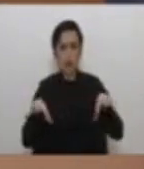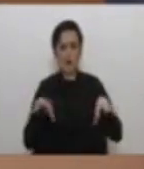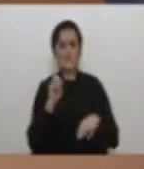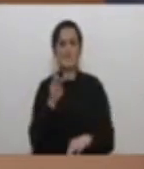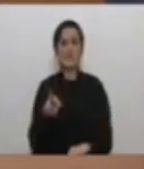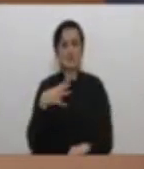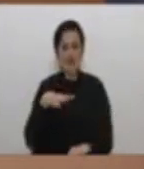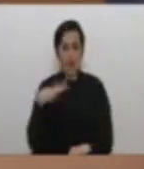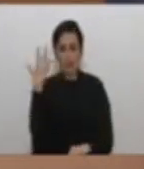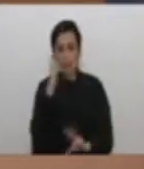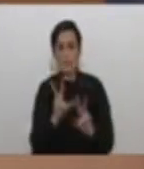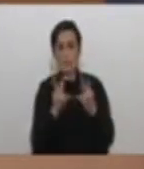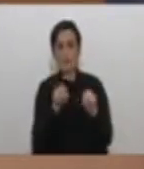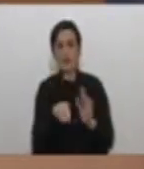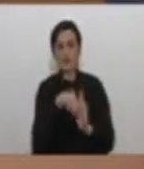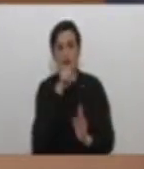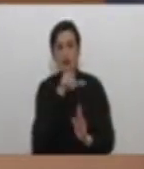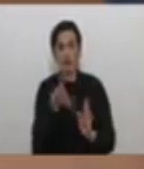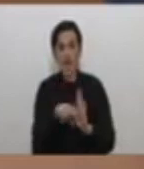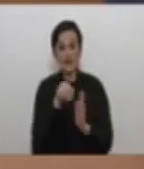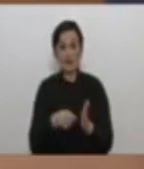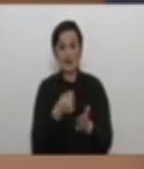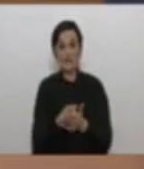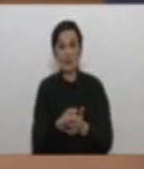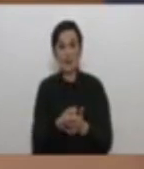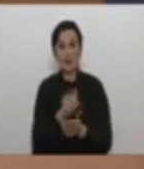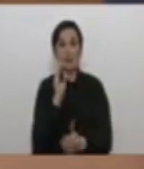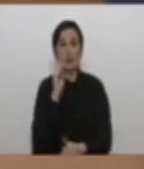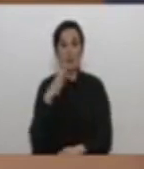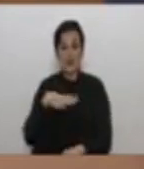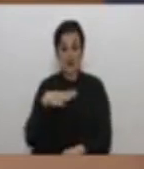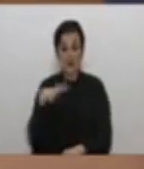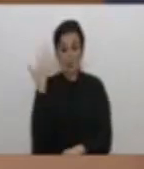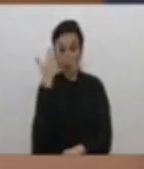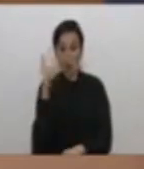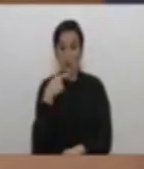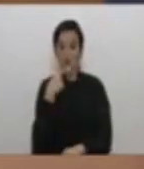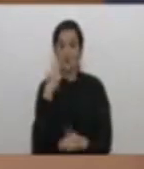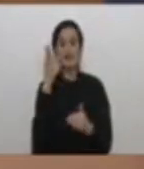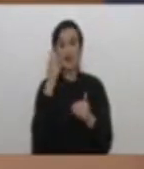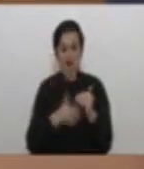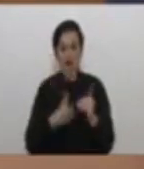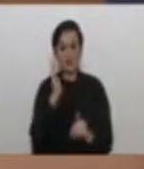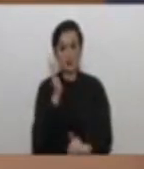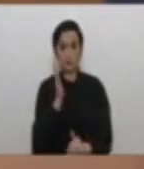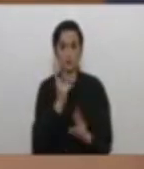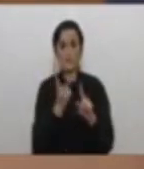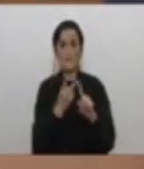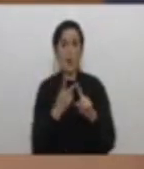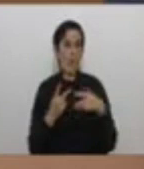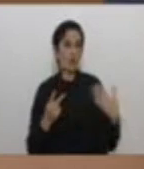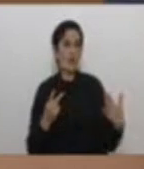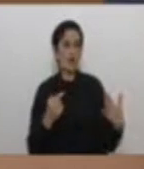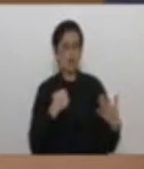ოცნება პირდებოდა ამ მომრჩევლის არჩევნებამდე. და როდესაც ქართული ოცნება ამბობდა, რომ დაასრულებდა მეორე მხარეს,